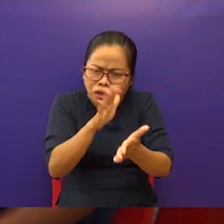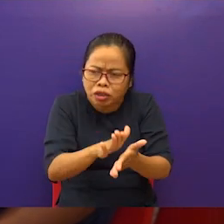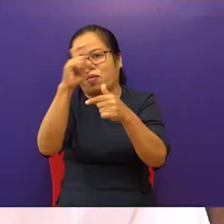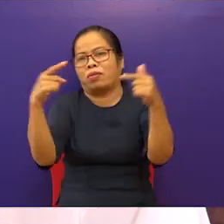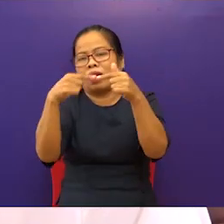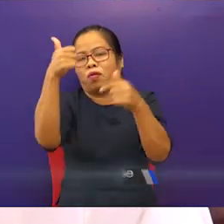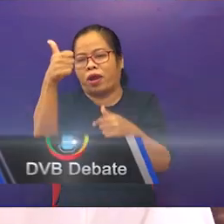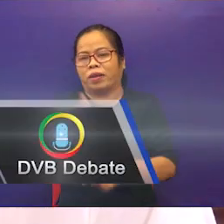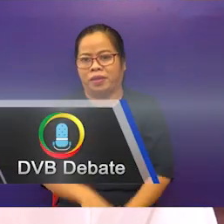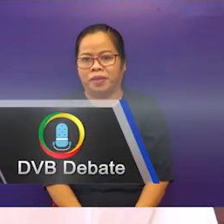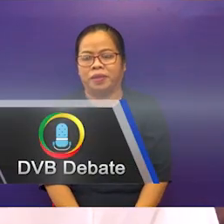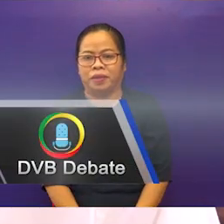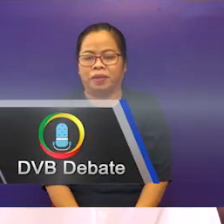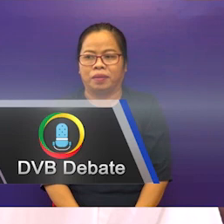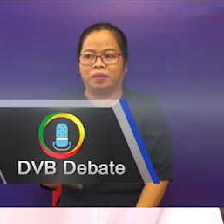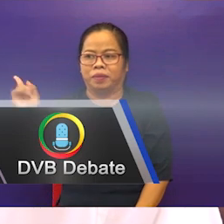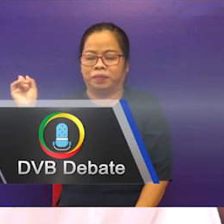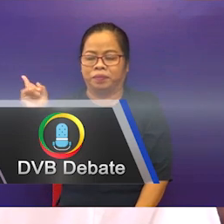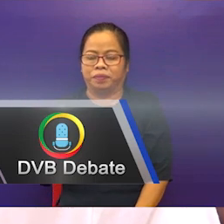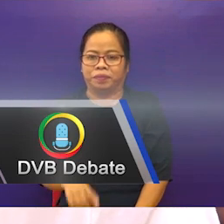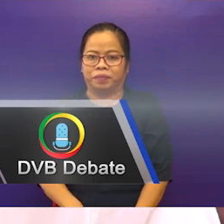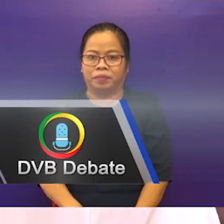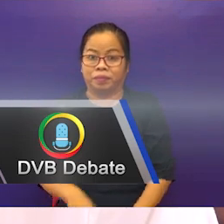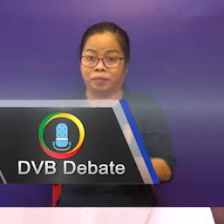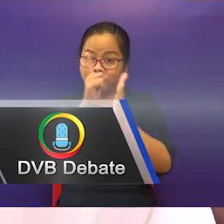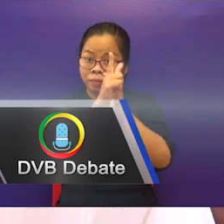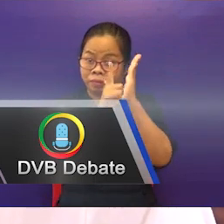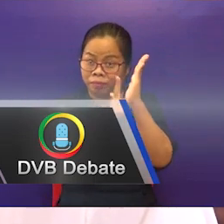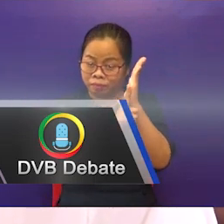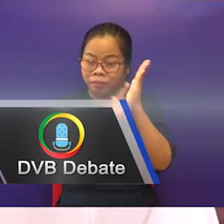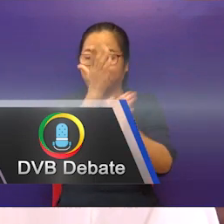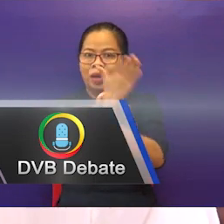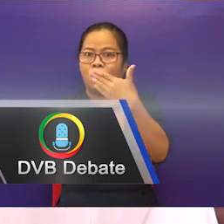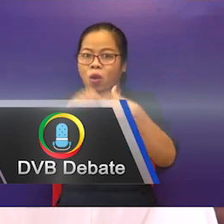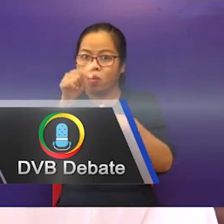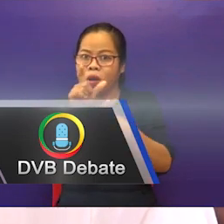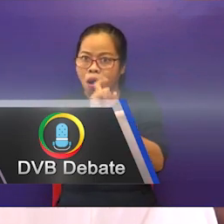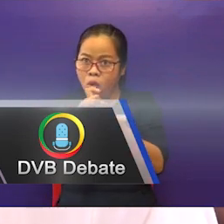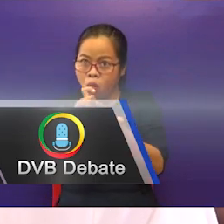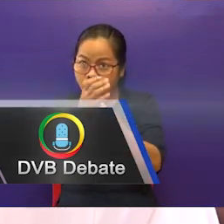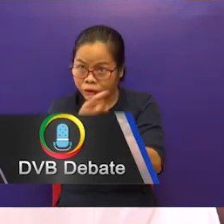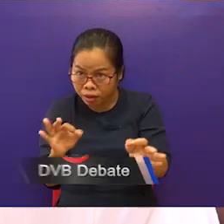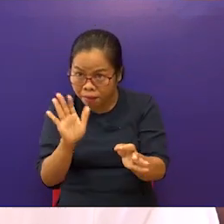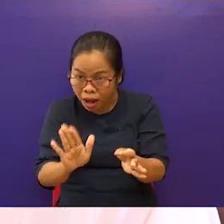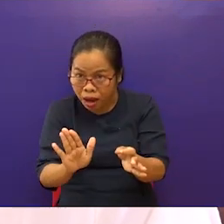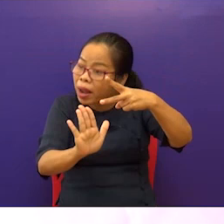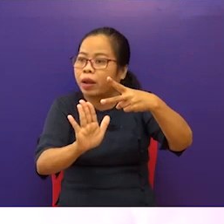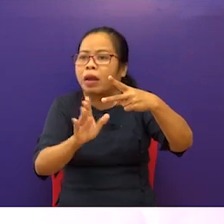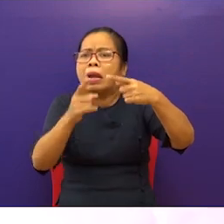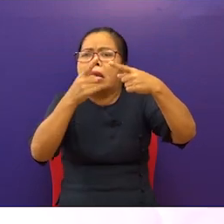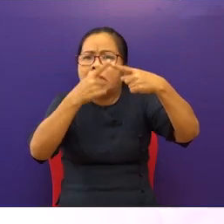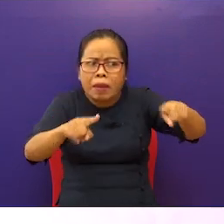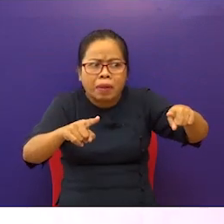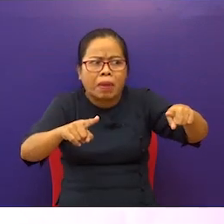ပါသလားပေါ့နော ်မတန်ဆွမ်းသူခွန်ရေးဆိုင်ရာဥပဒေမှာကျွန်တော်တို့ရဲ့ပါပါတယ်ဗျခုနက